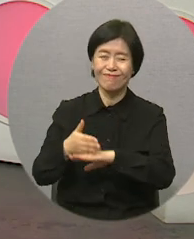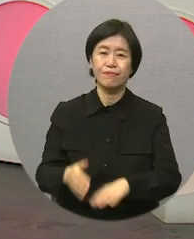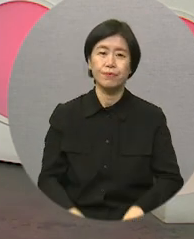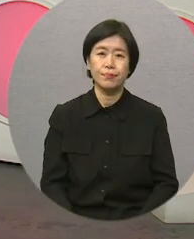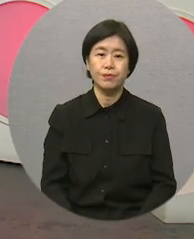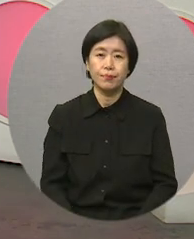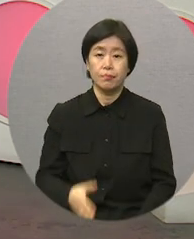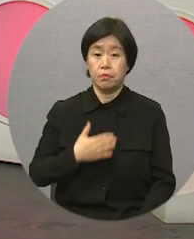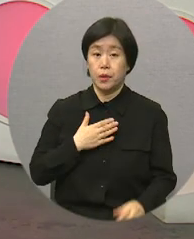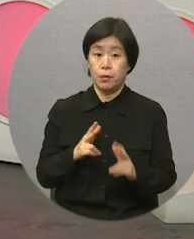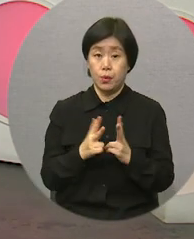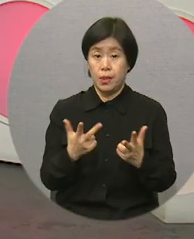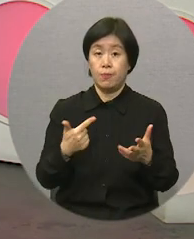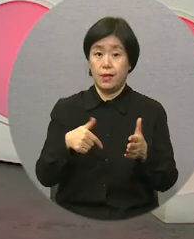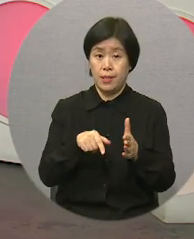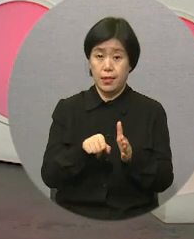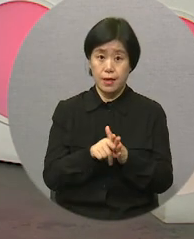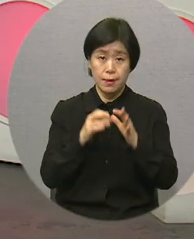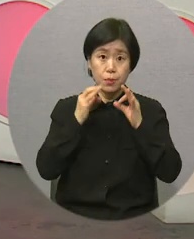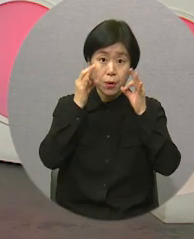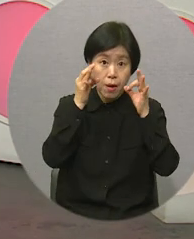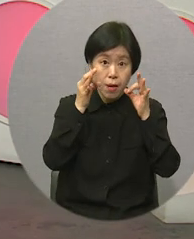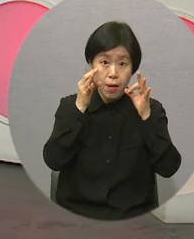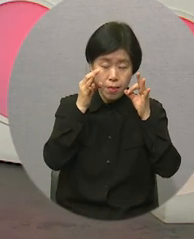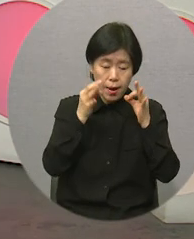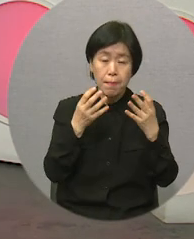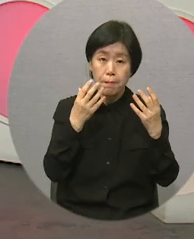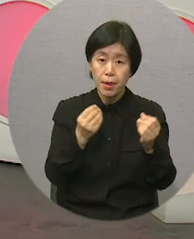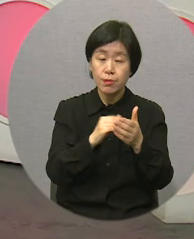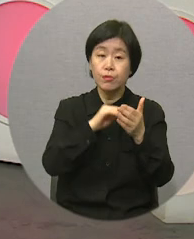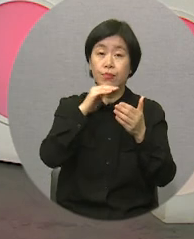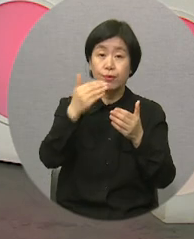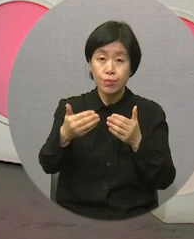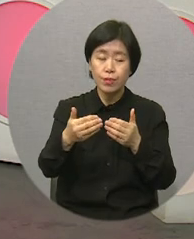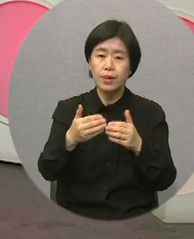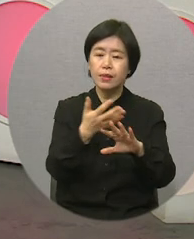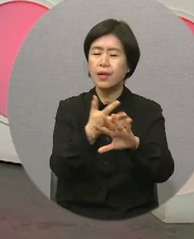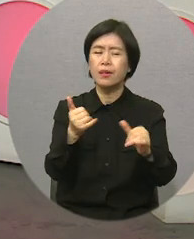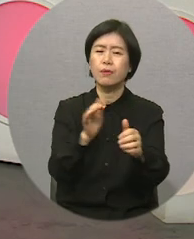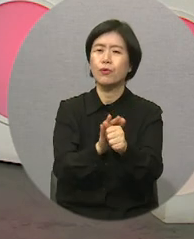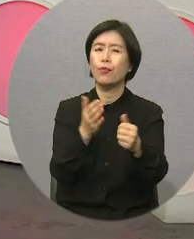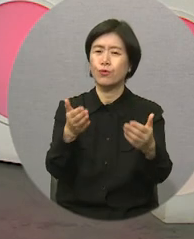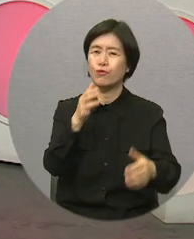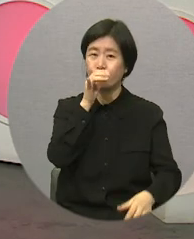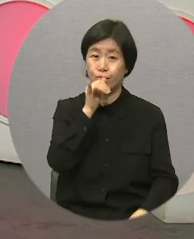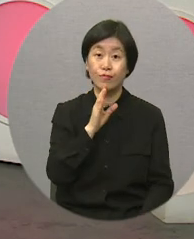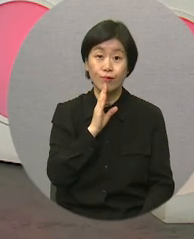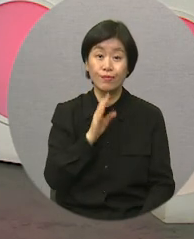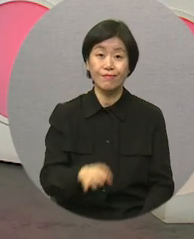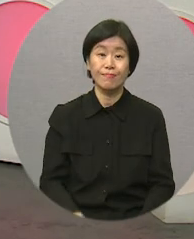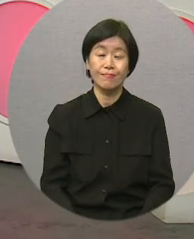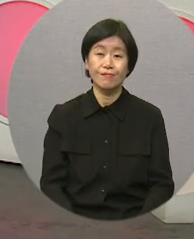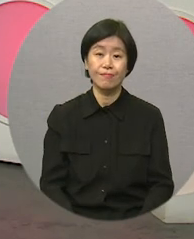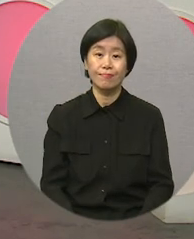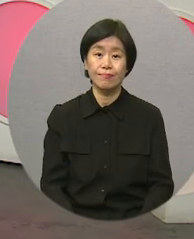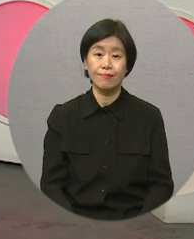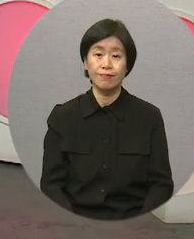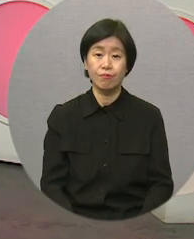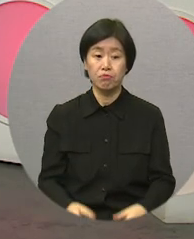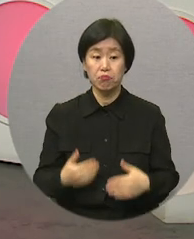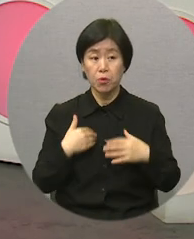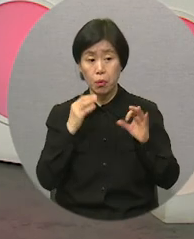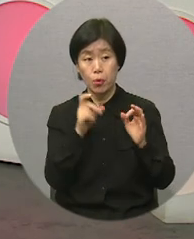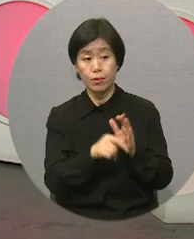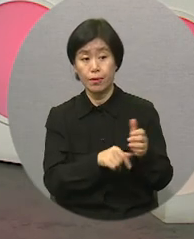자신을 위하는 게 네. 어쩌면 또 남을 도울 수 있는 큰 일의 시작, 단초가 될 수도 있으니까. 예. 네, 우리 준호 씨도